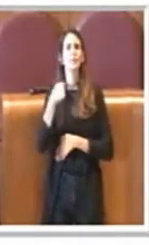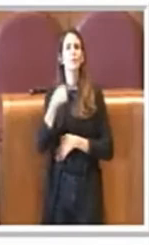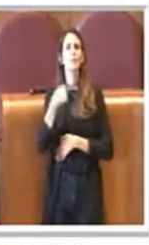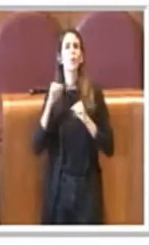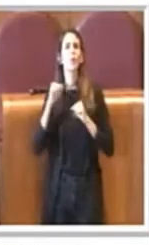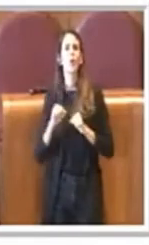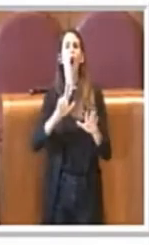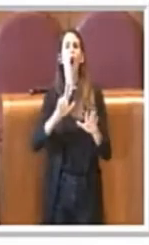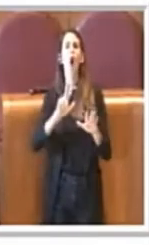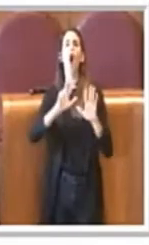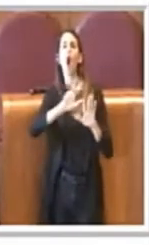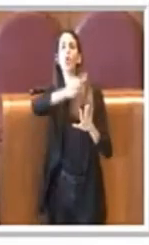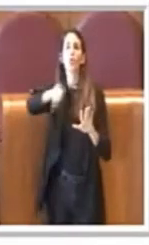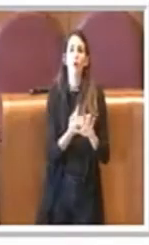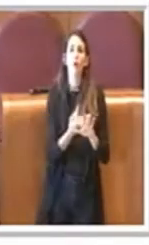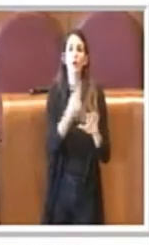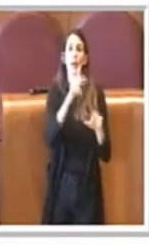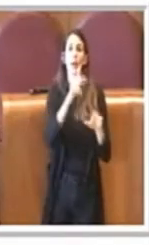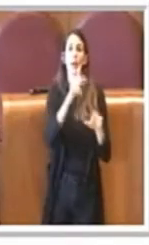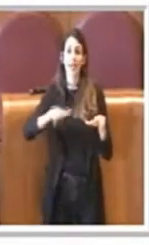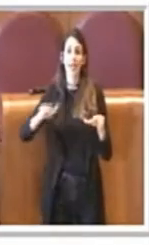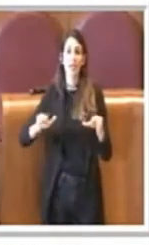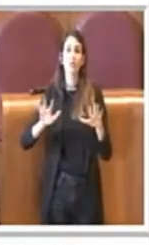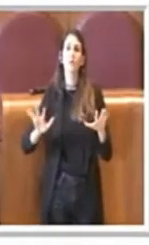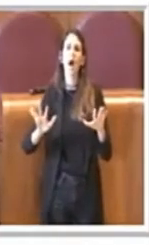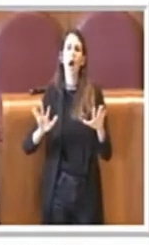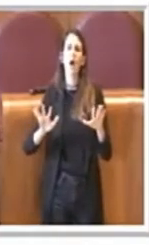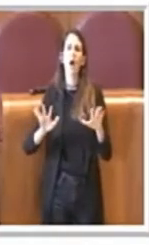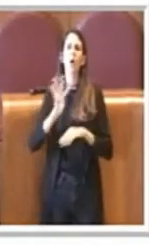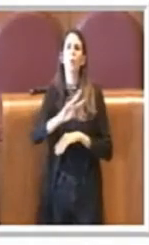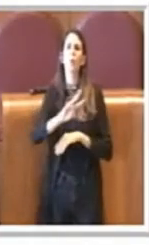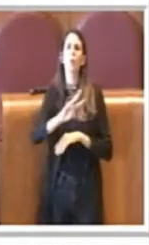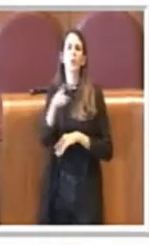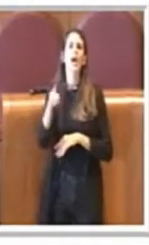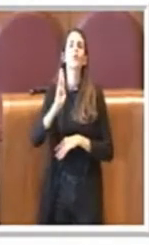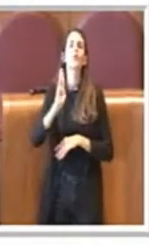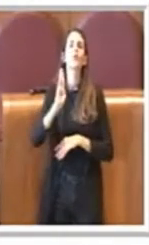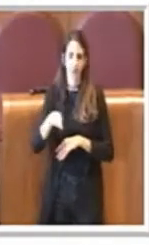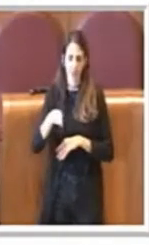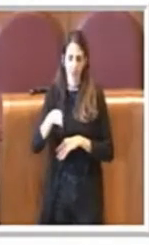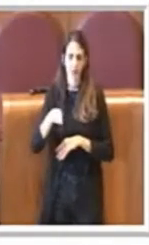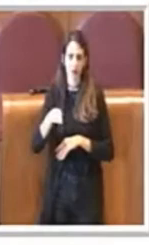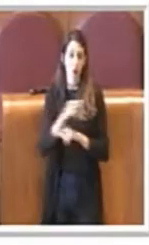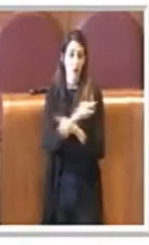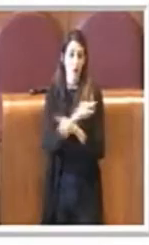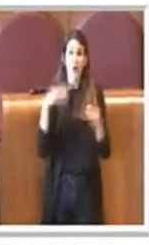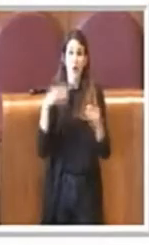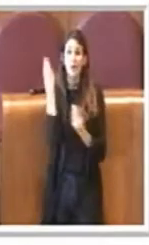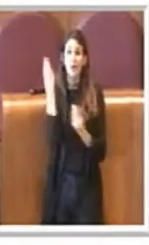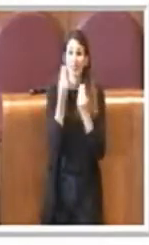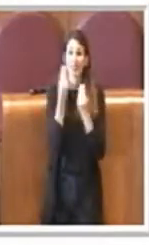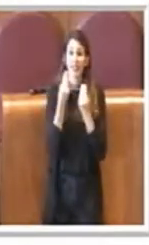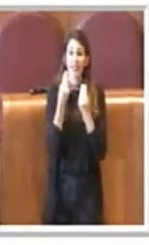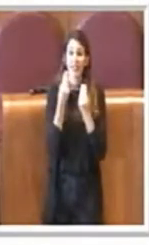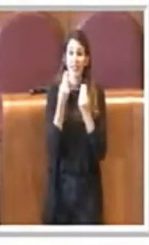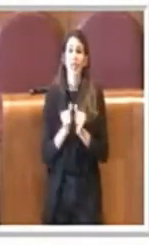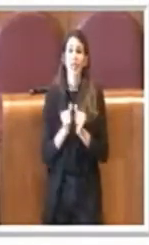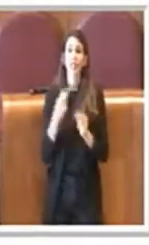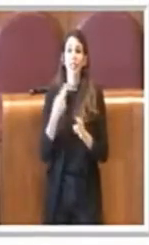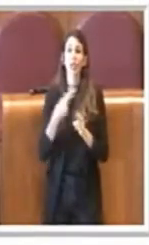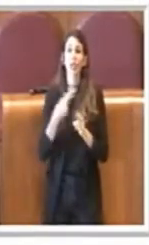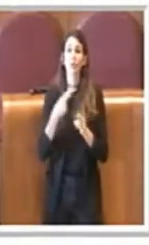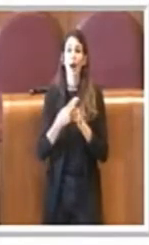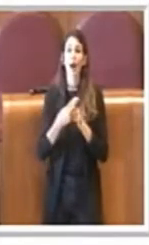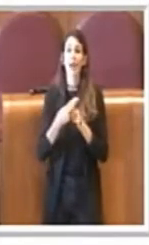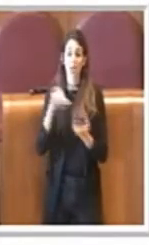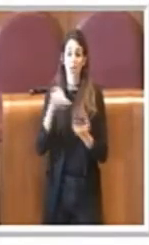euro. Quindi non è che i cittadini romani non vanno in centro perché la sosta tariffata è questa barriera all'ingresso che gli impedisce